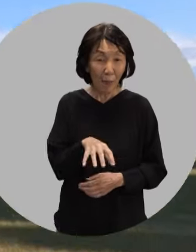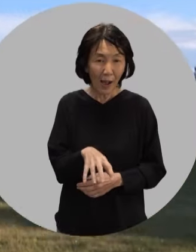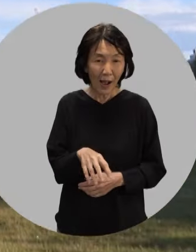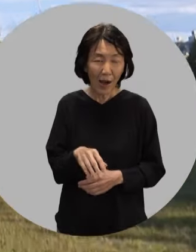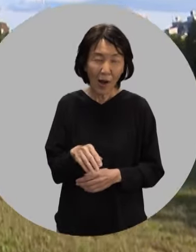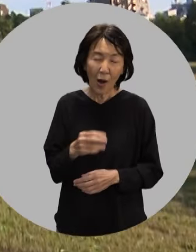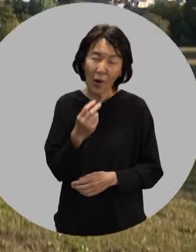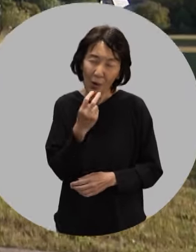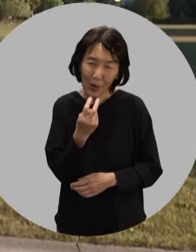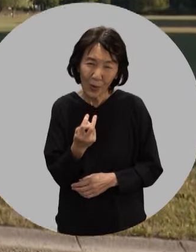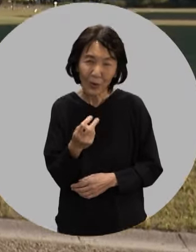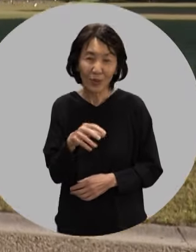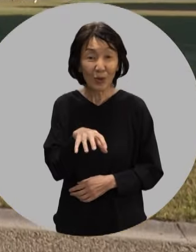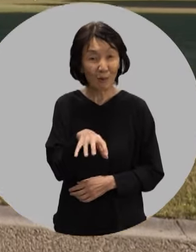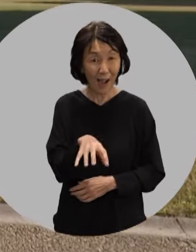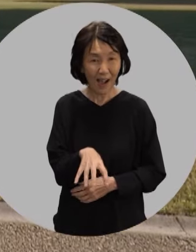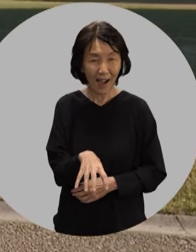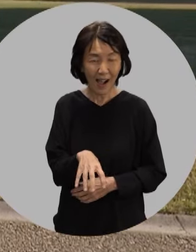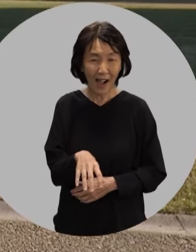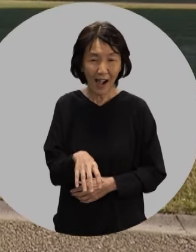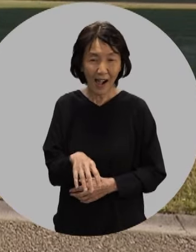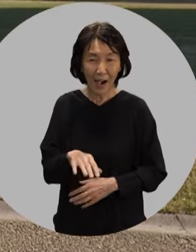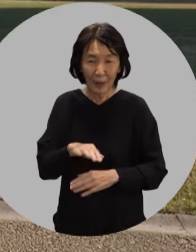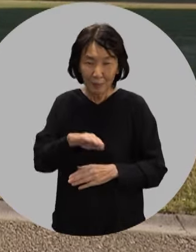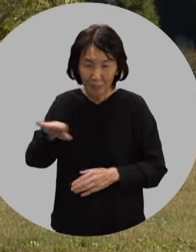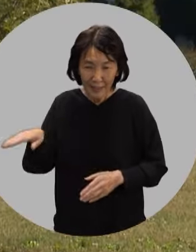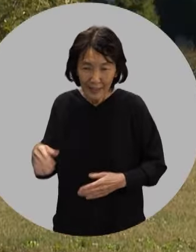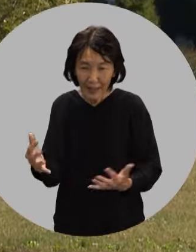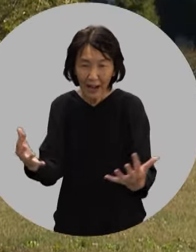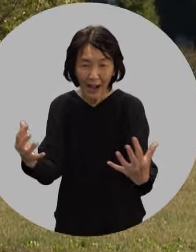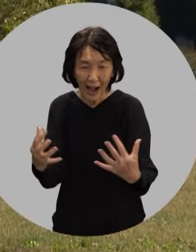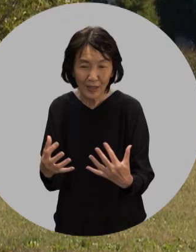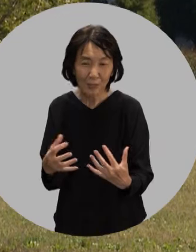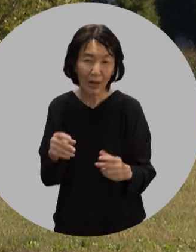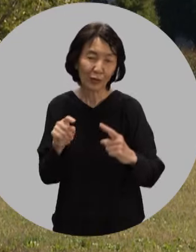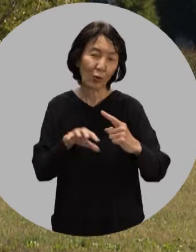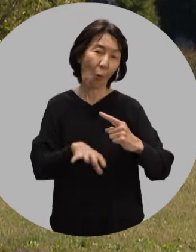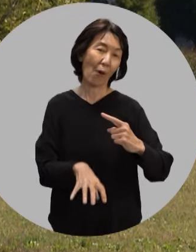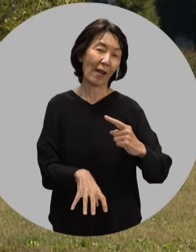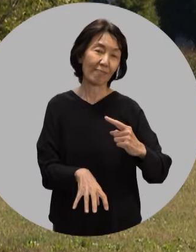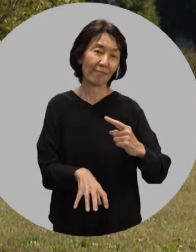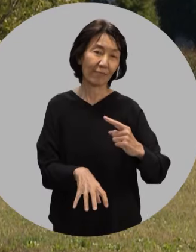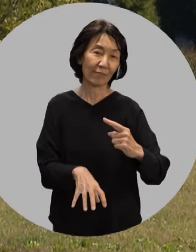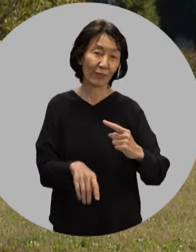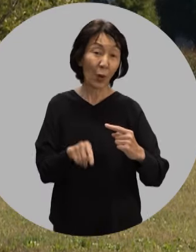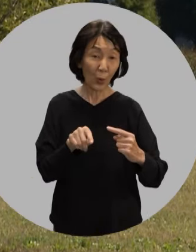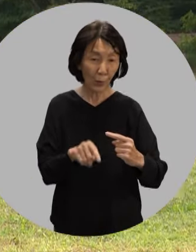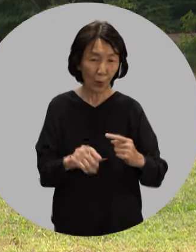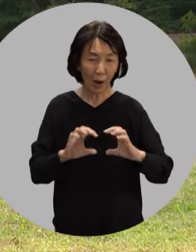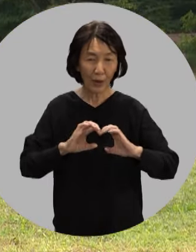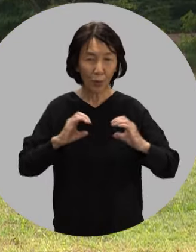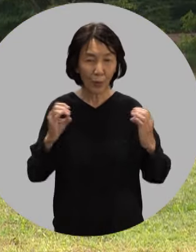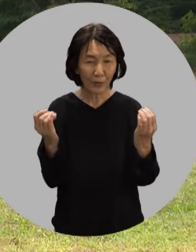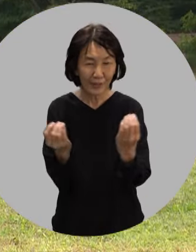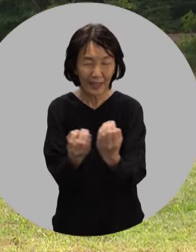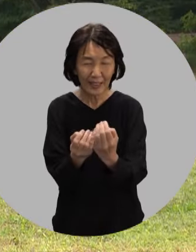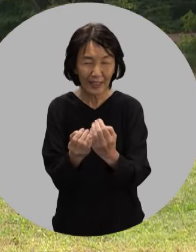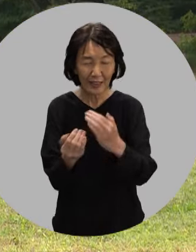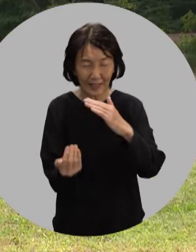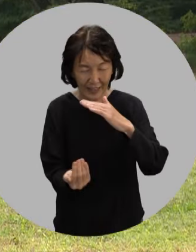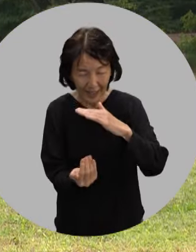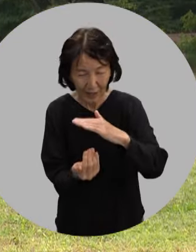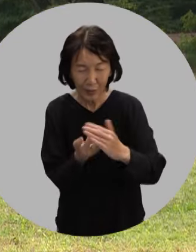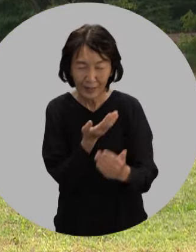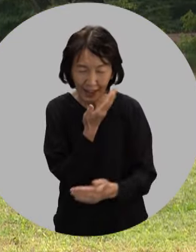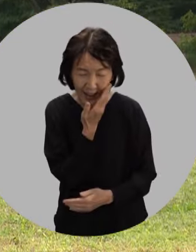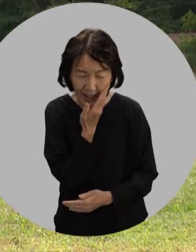くつろぎの場として、地域の憩いの場として、幅広い世代が集う公園、そこはまさにコ